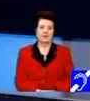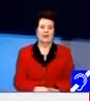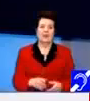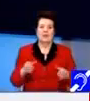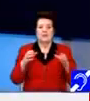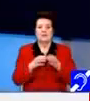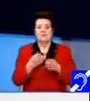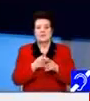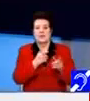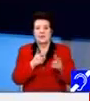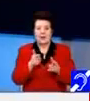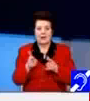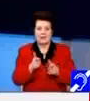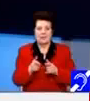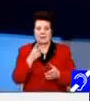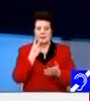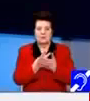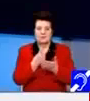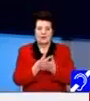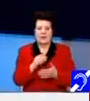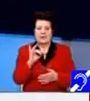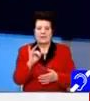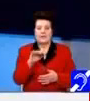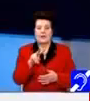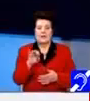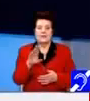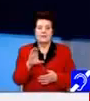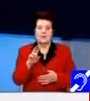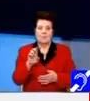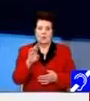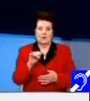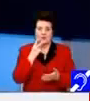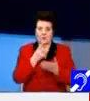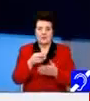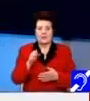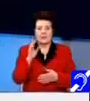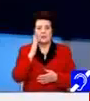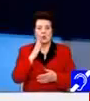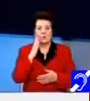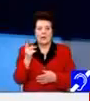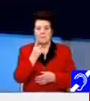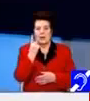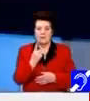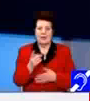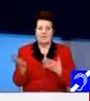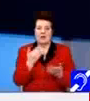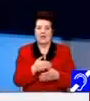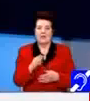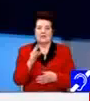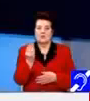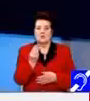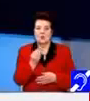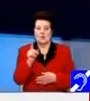Trupa The Human se pregătește pentru spectacolul de la Lisabona. Artiștii care vor reprezenta România au filmat prima variantă a show-ului gândit pentru